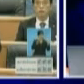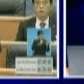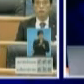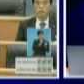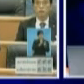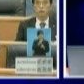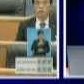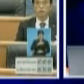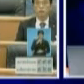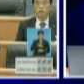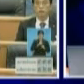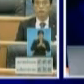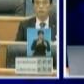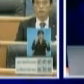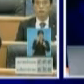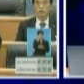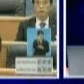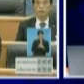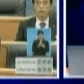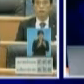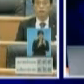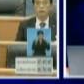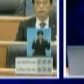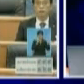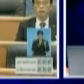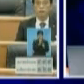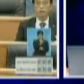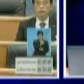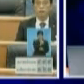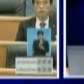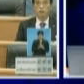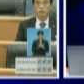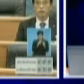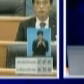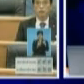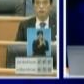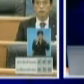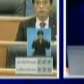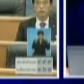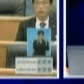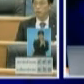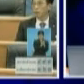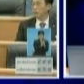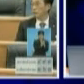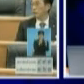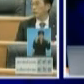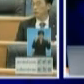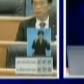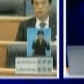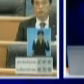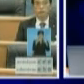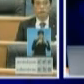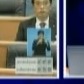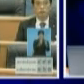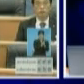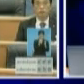นตัวคุณรังสิมาก็เลยถามว่าก็แก๊กก็แก๊กไอ้คำว่าบุคคลสาธารณะกับส่วนตัวเนี่ย มันอยู่กันยังไงตรง